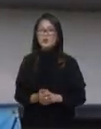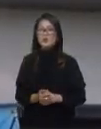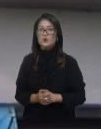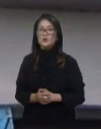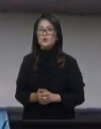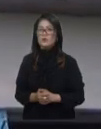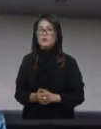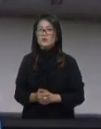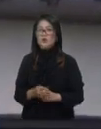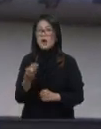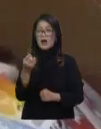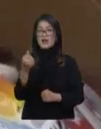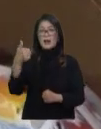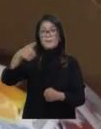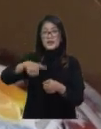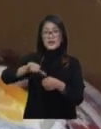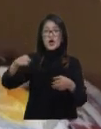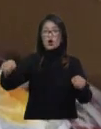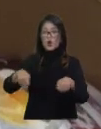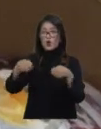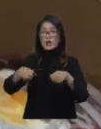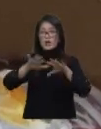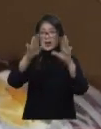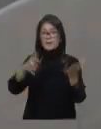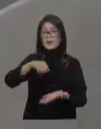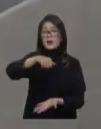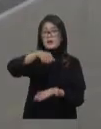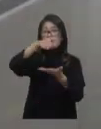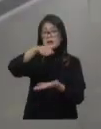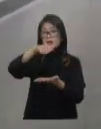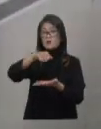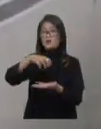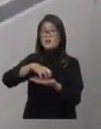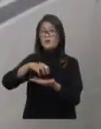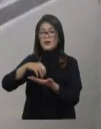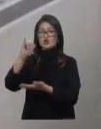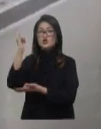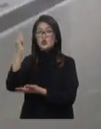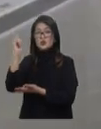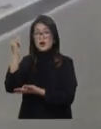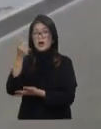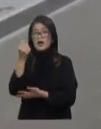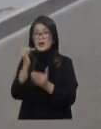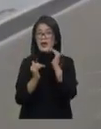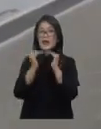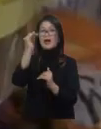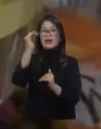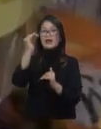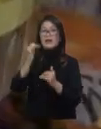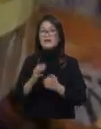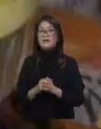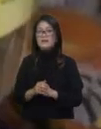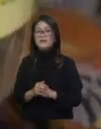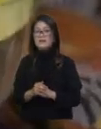Harga minyak goreng kemasan Kementerian Perdagangan di Pasar Prawiro Taman Yogyakarta terpantau naik. Minyak goreng yang harga